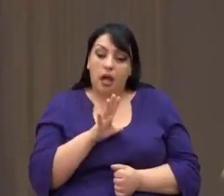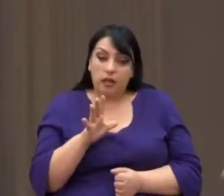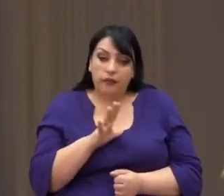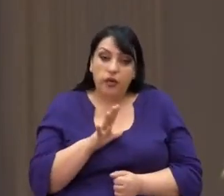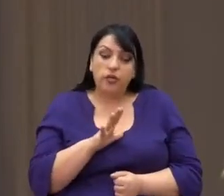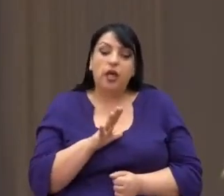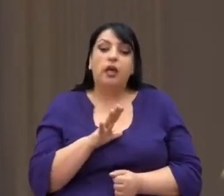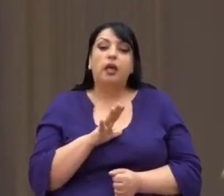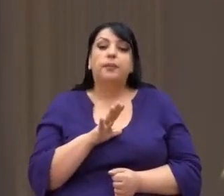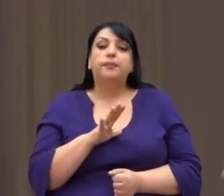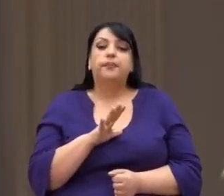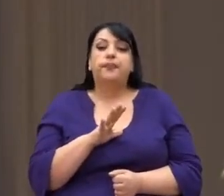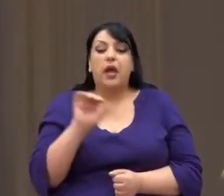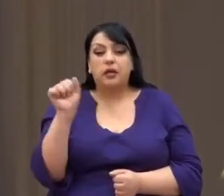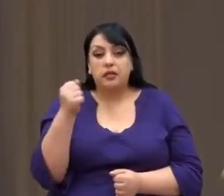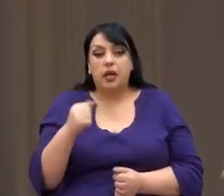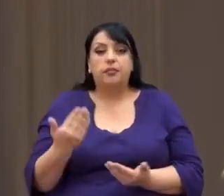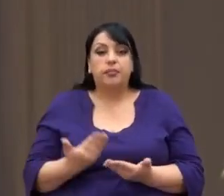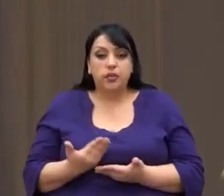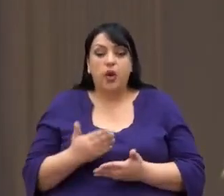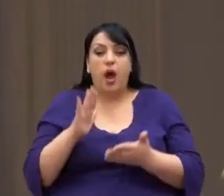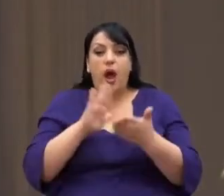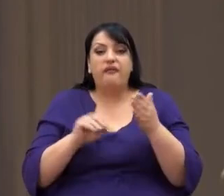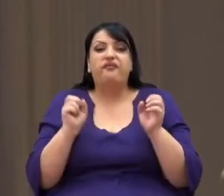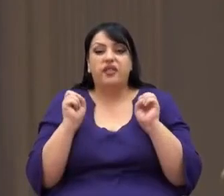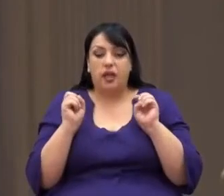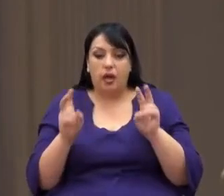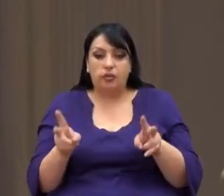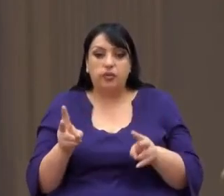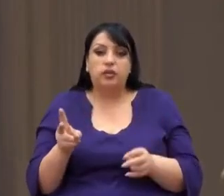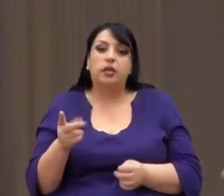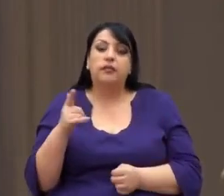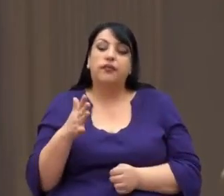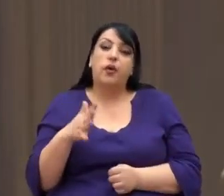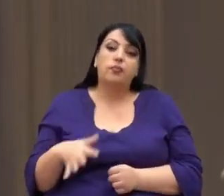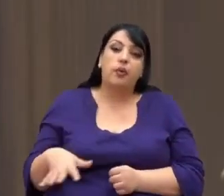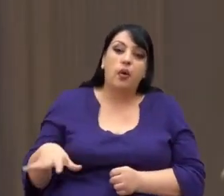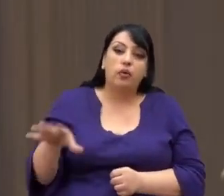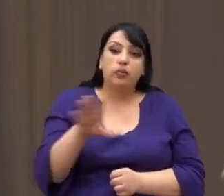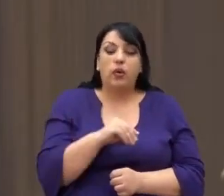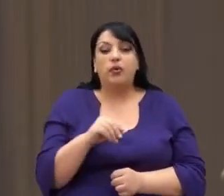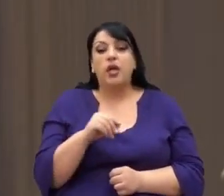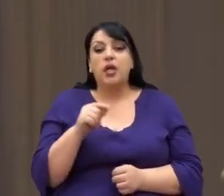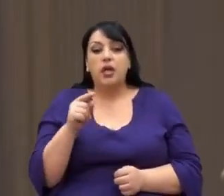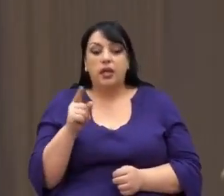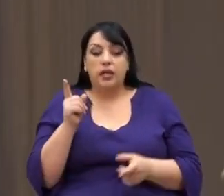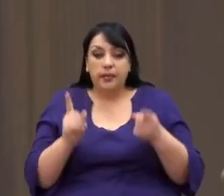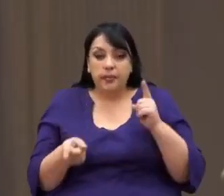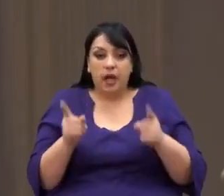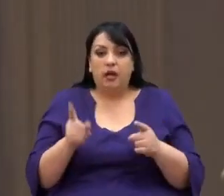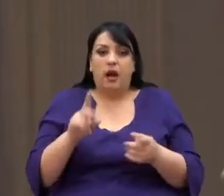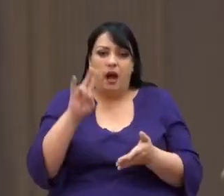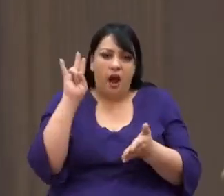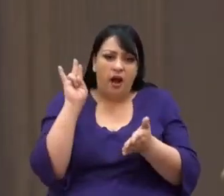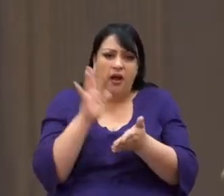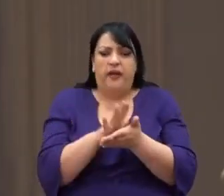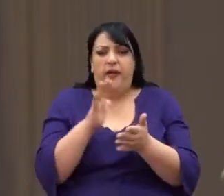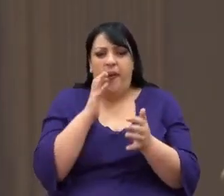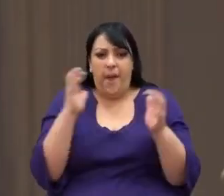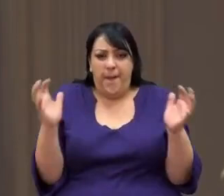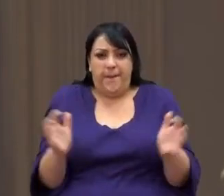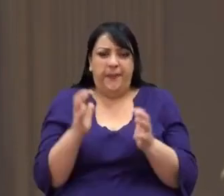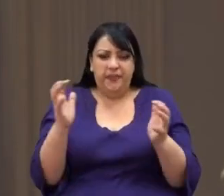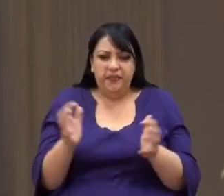բացառապես Արցախի բնակության անվտանգության ու բոլոր հիմնարար իրավունքների հարատև ապահովման և